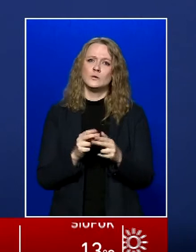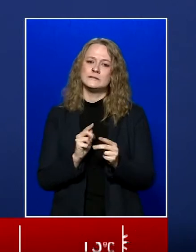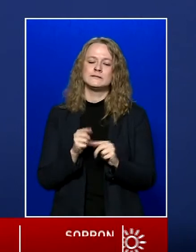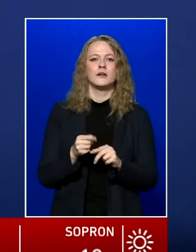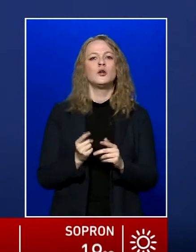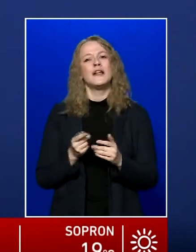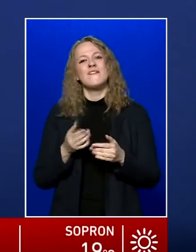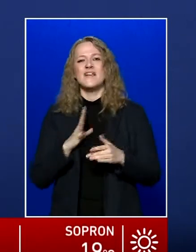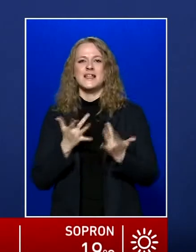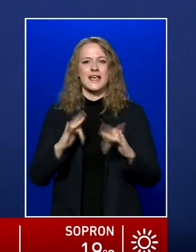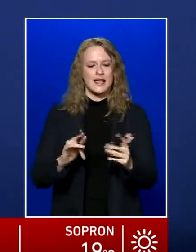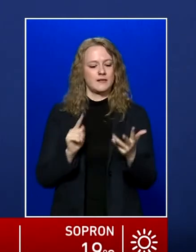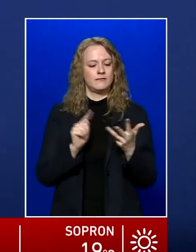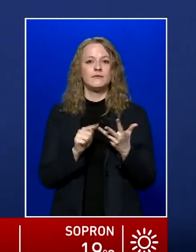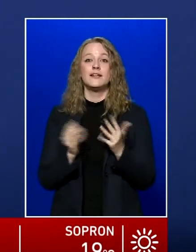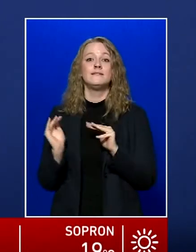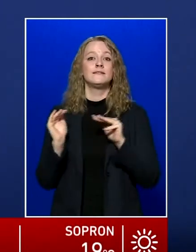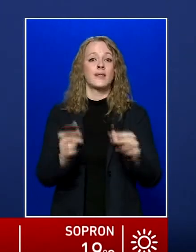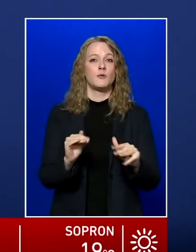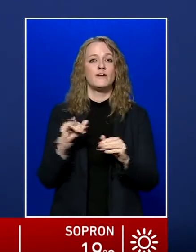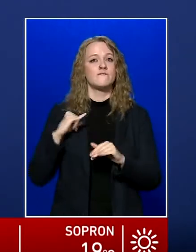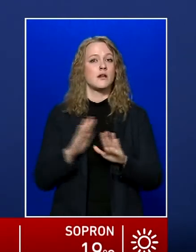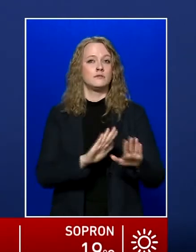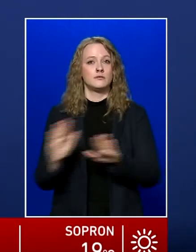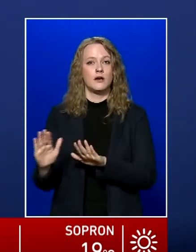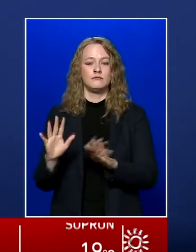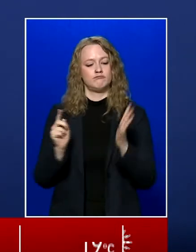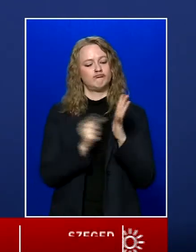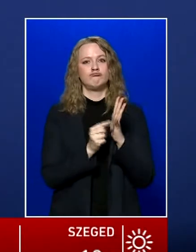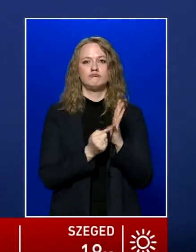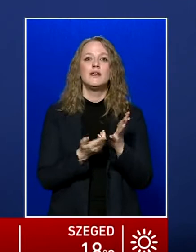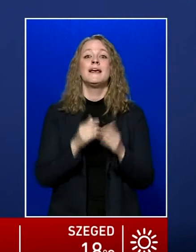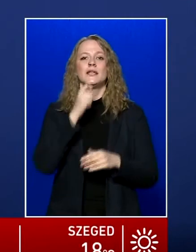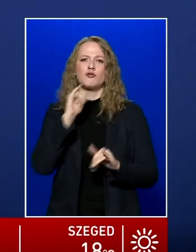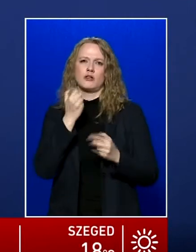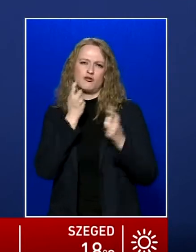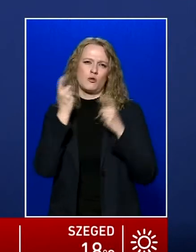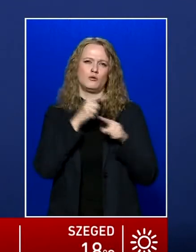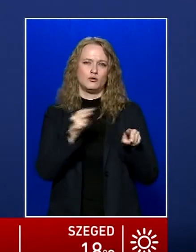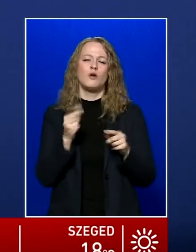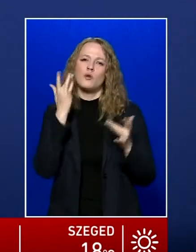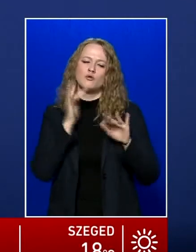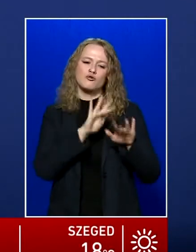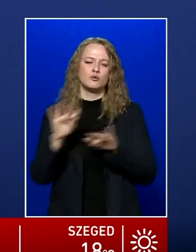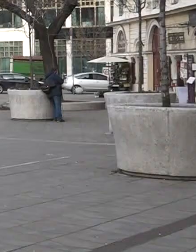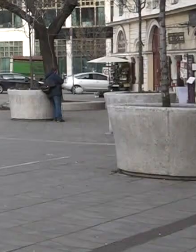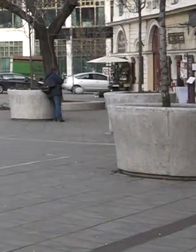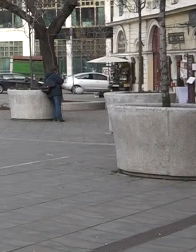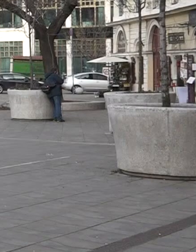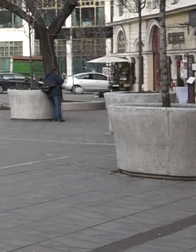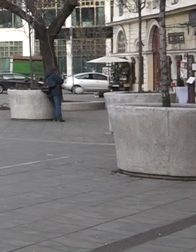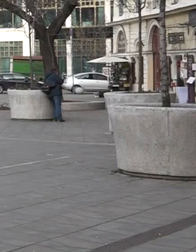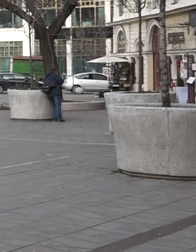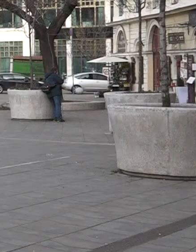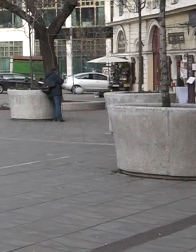a veszélyhelyzetet. A negyedik, hogy támogatjuk a fiatalokat. Az ötödik pedig, hogy az idősekre is gondolunk, gondoskodunk róluk. Hogy